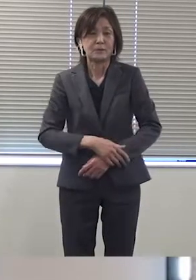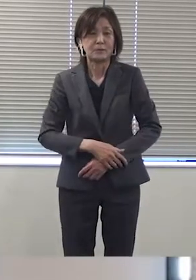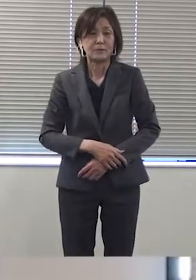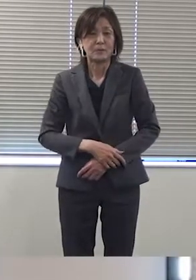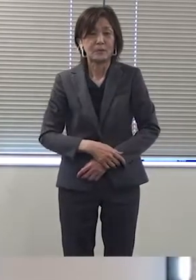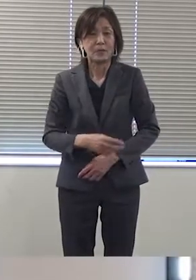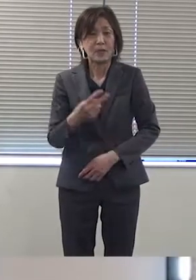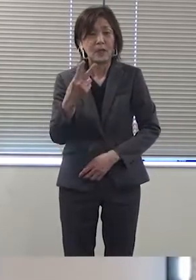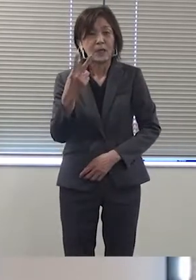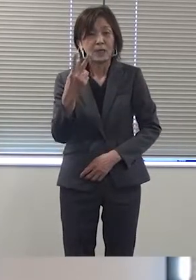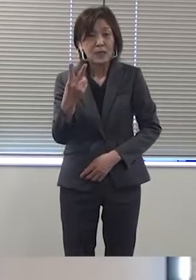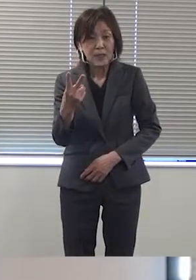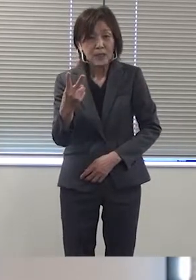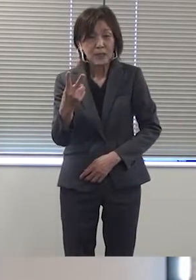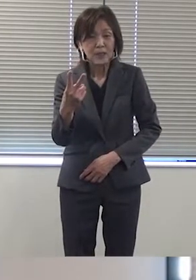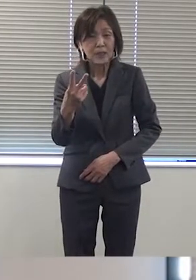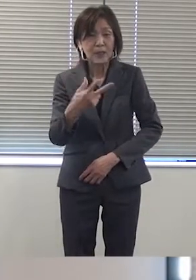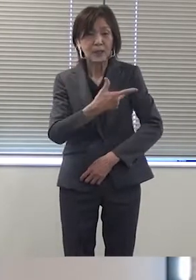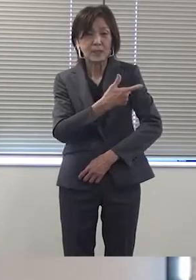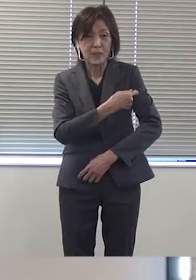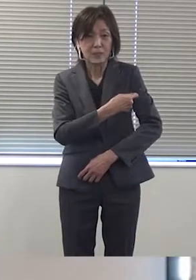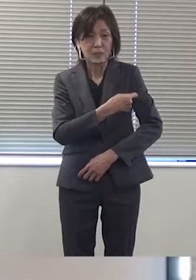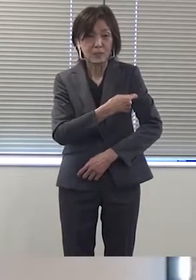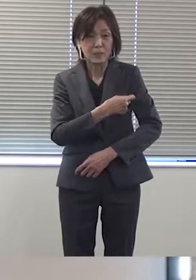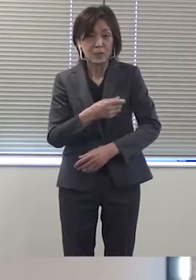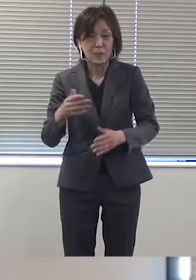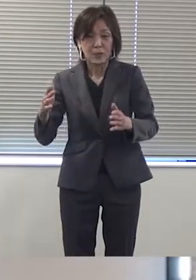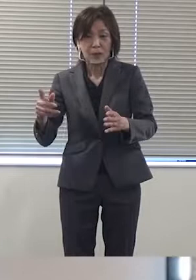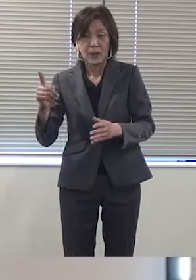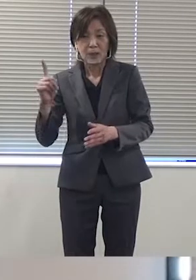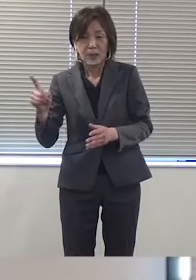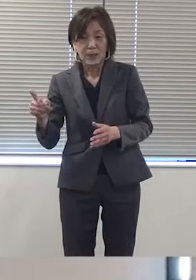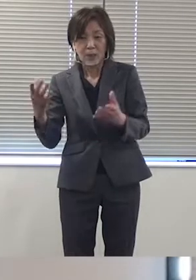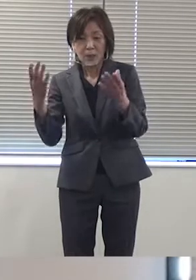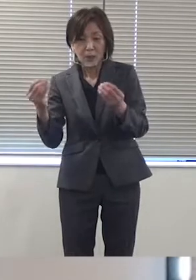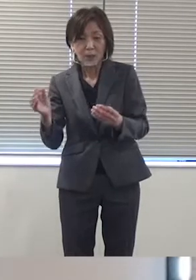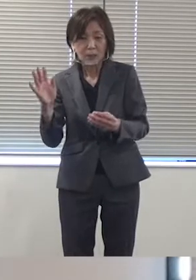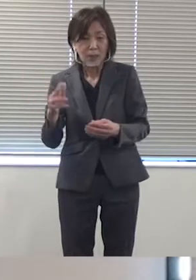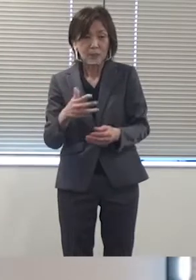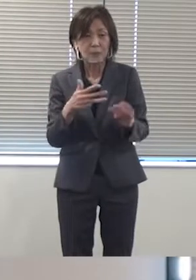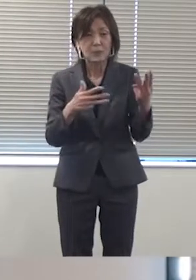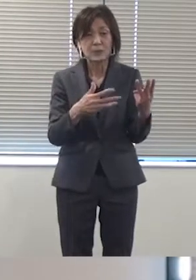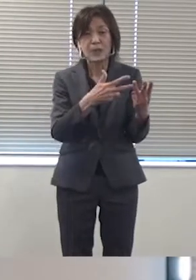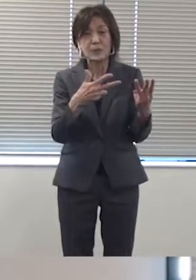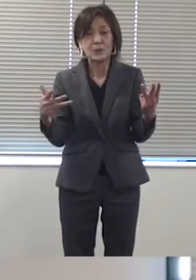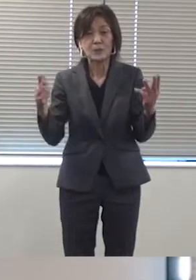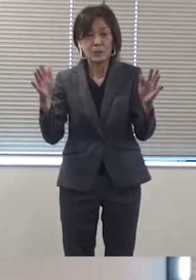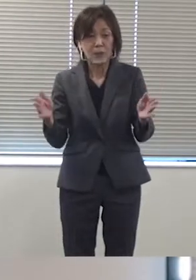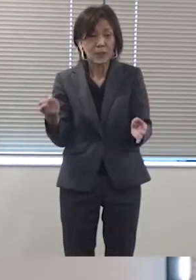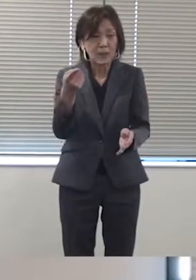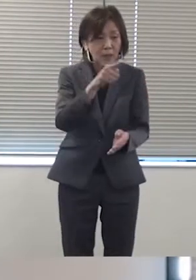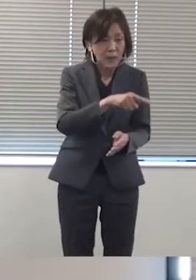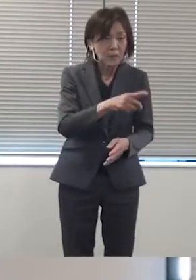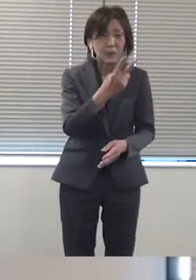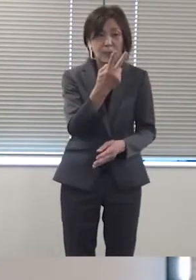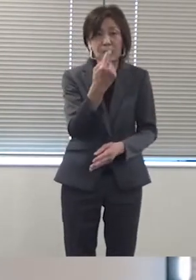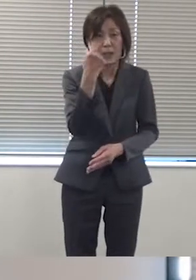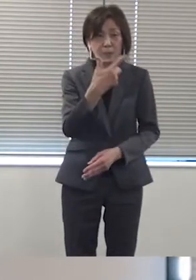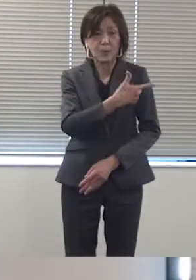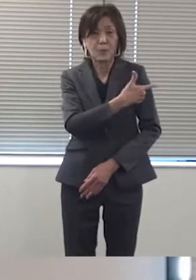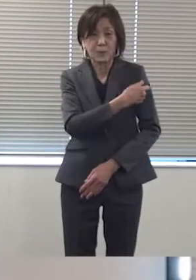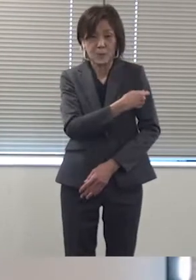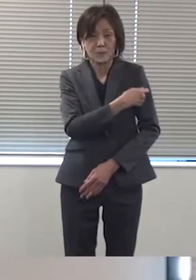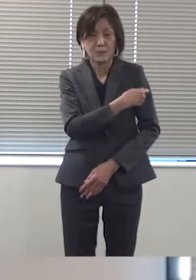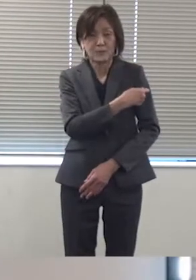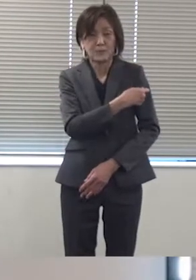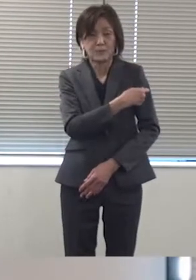種になっておりまして、間を3週間空けるということになっています。で、1つのバイアル、1つの瓶でですね、10回分取れるんです